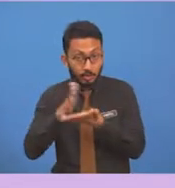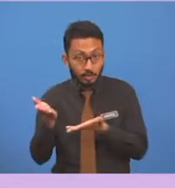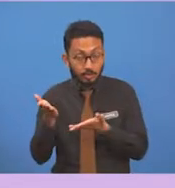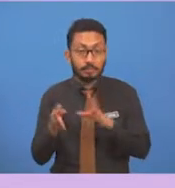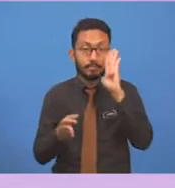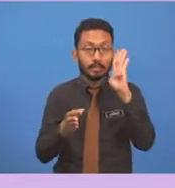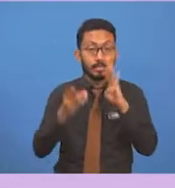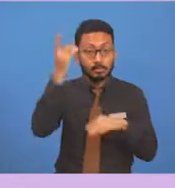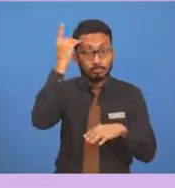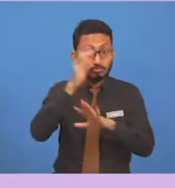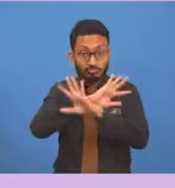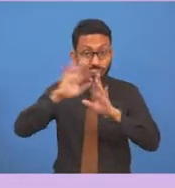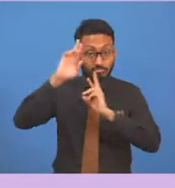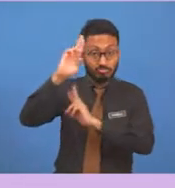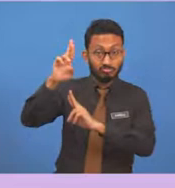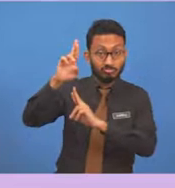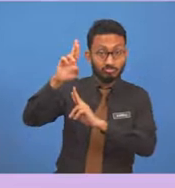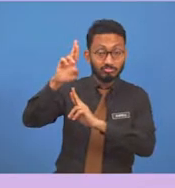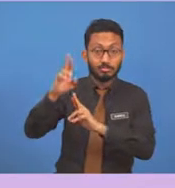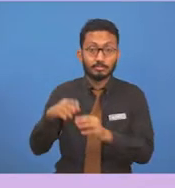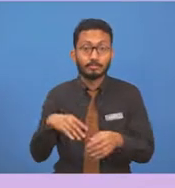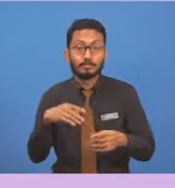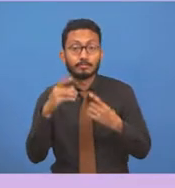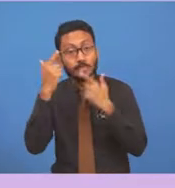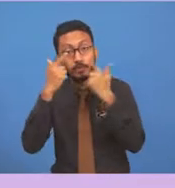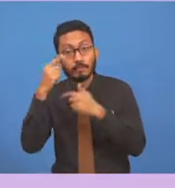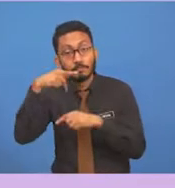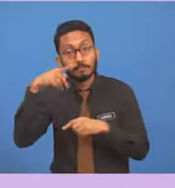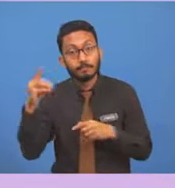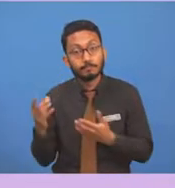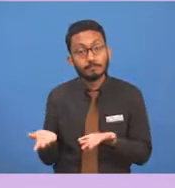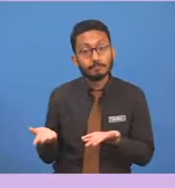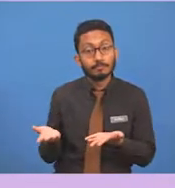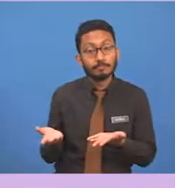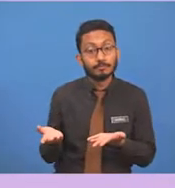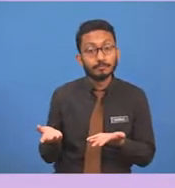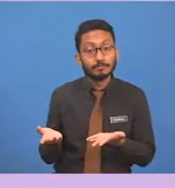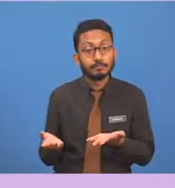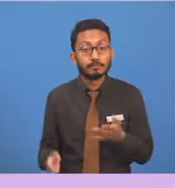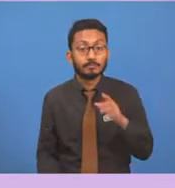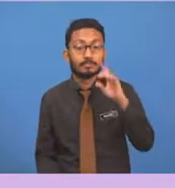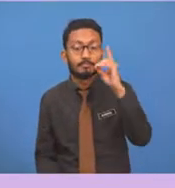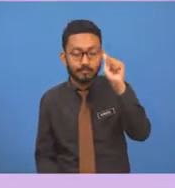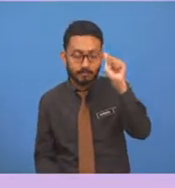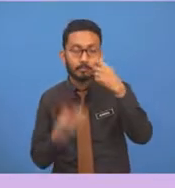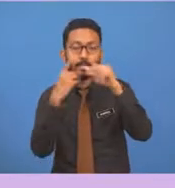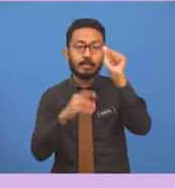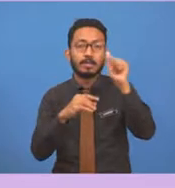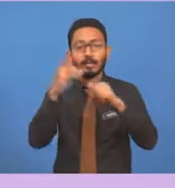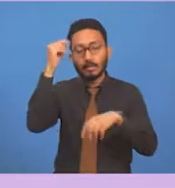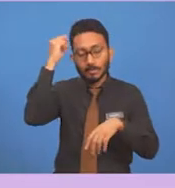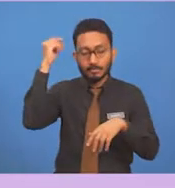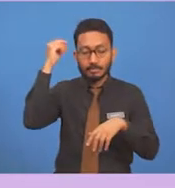sekolah. Pandai murid-murid. Jawapannya A. Daniel menghormati pelawat sekolah.